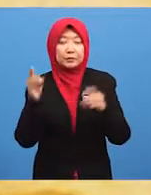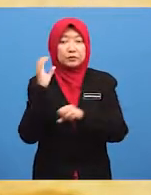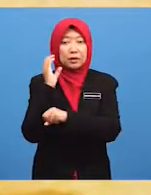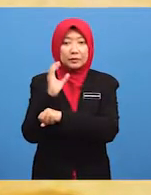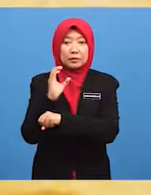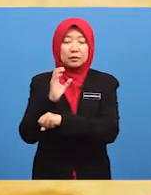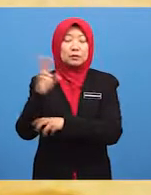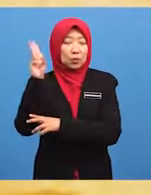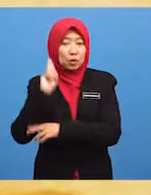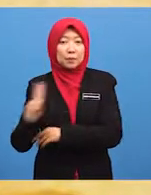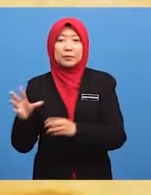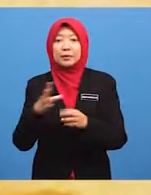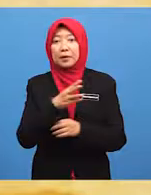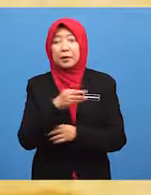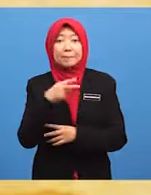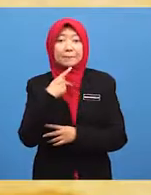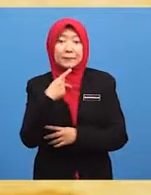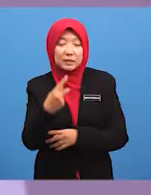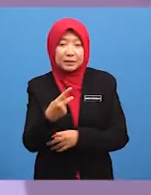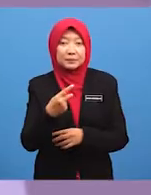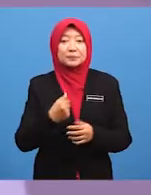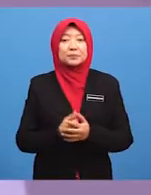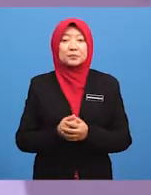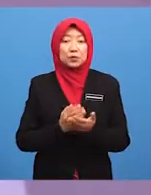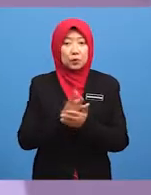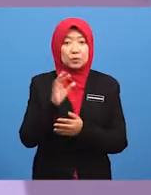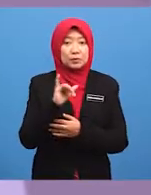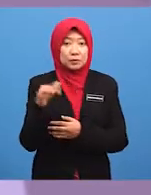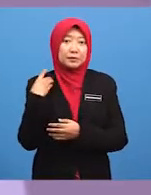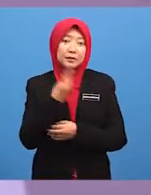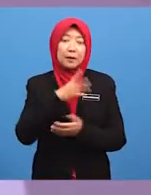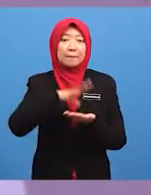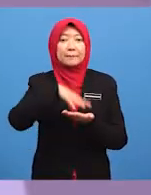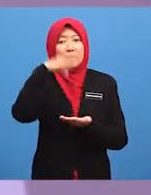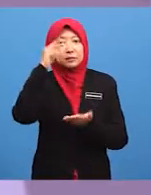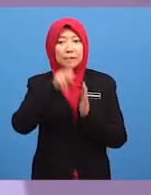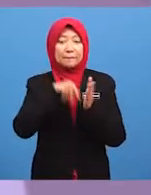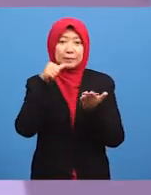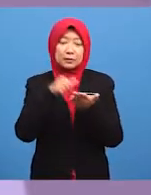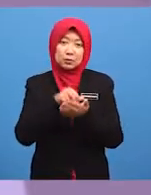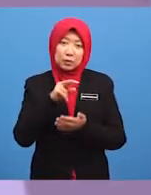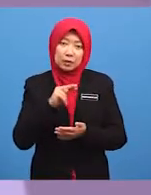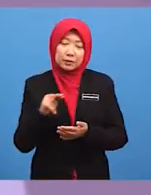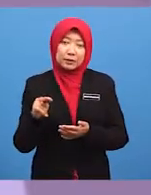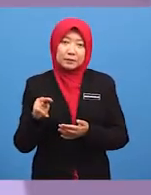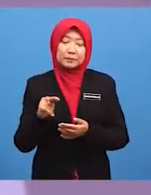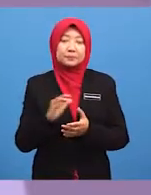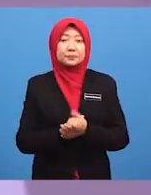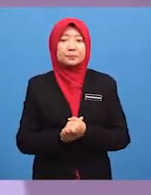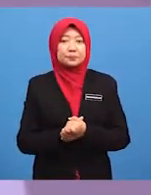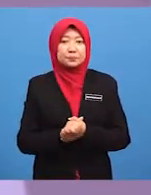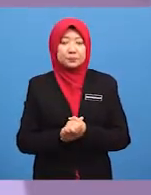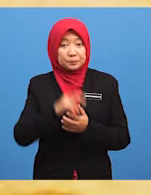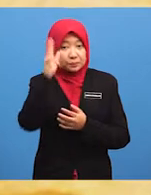aspek keagamaan dan pemerintahan. Seterusnya murid-murid, kita pelajari persuratan kerajaan Melayu yang